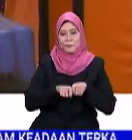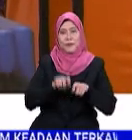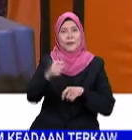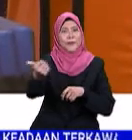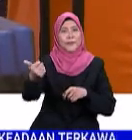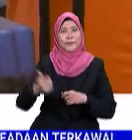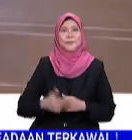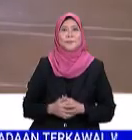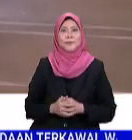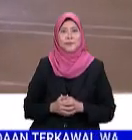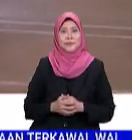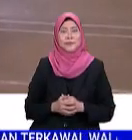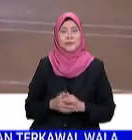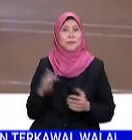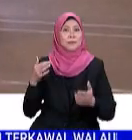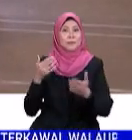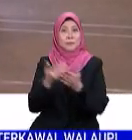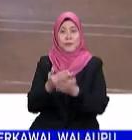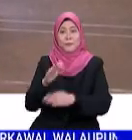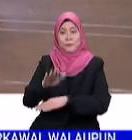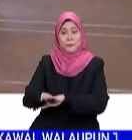lah. Sehingga